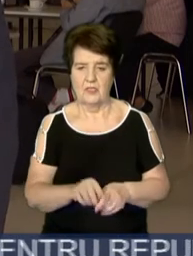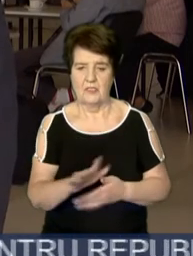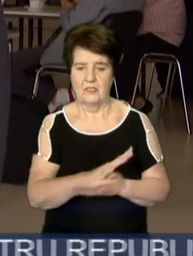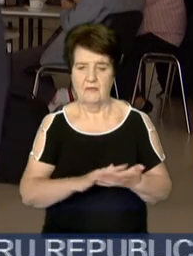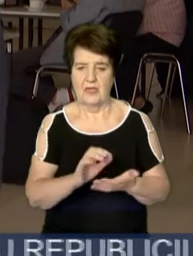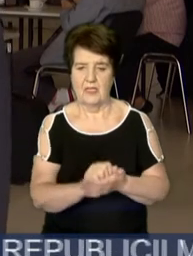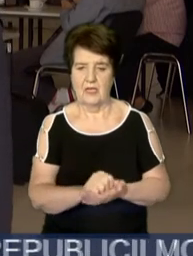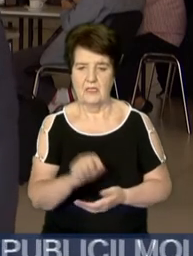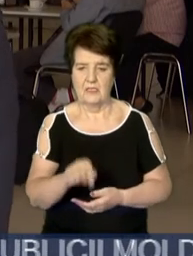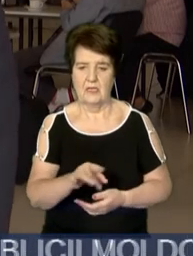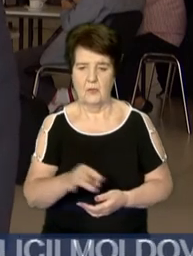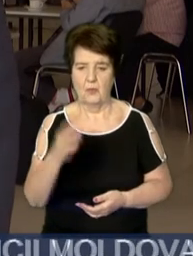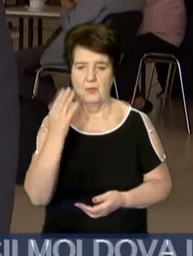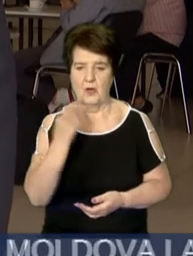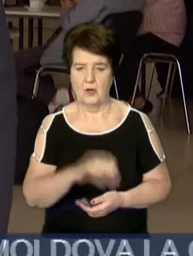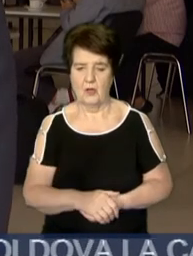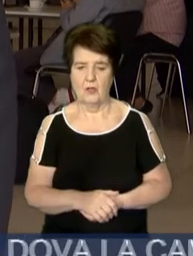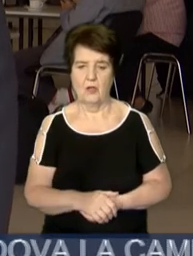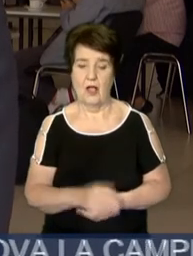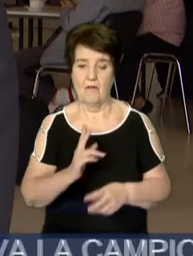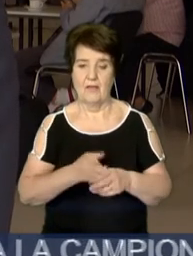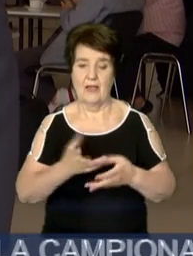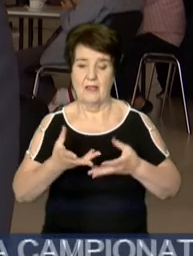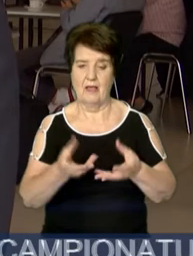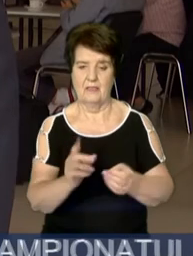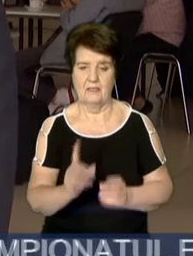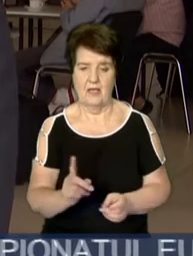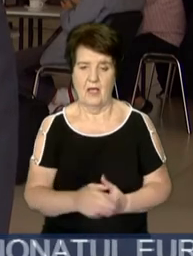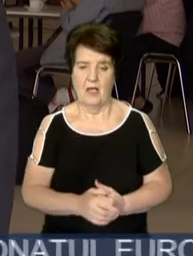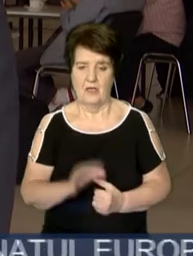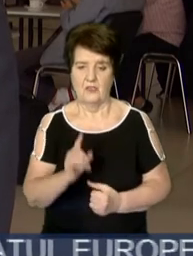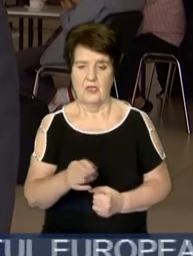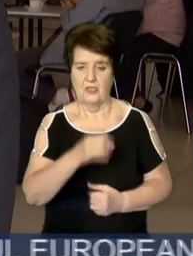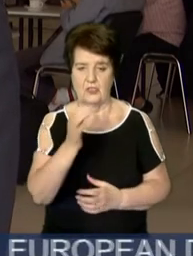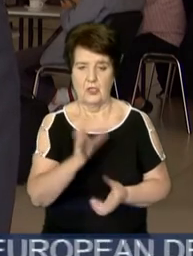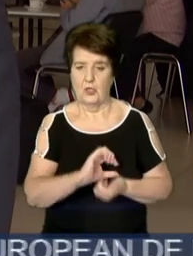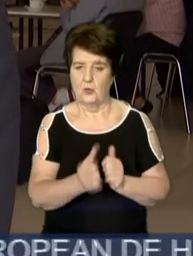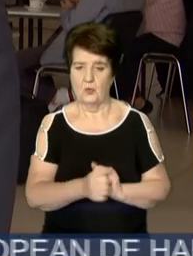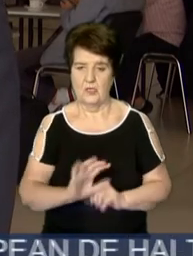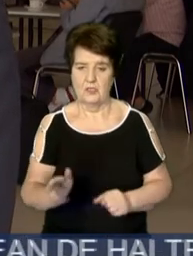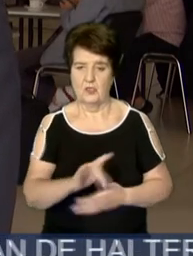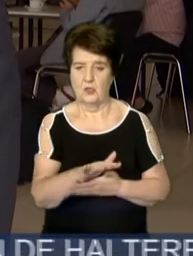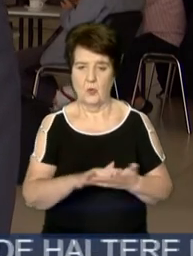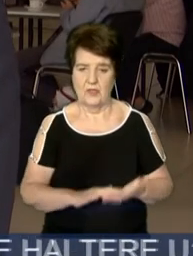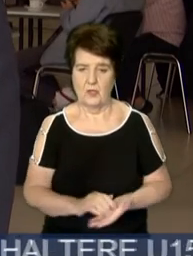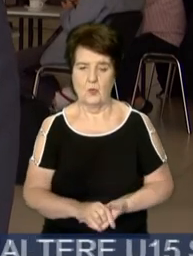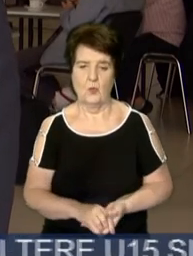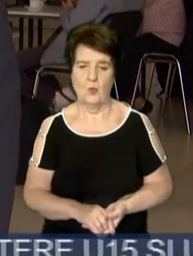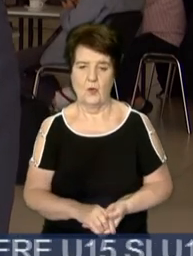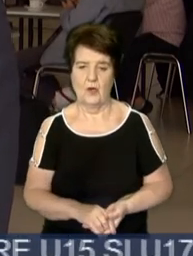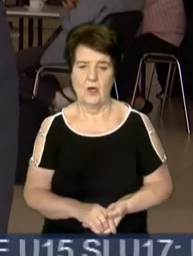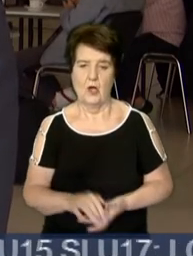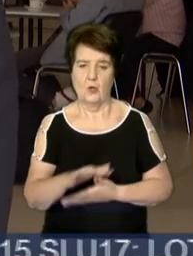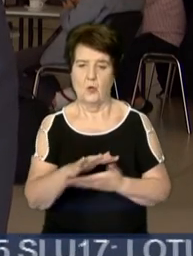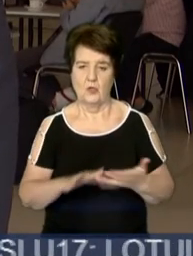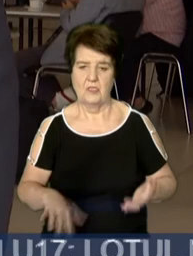Republica Moldova, afectează procesul de reglementare transnistreană. Ceea ce nu s-a schimbat și continuă și